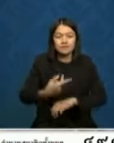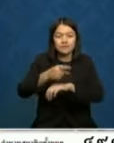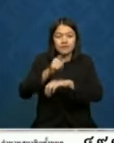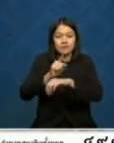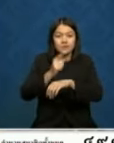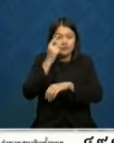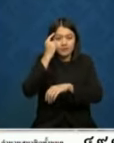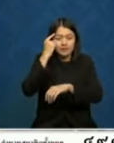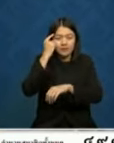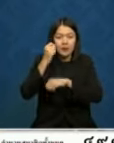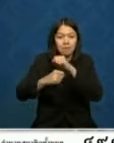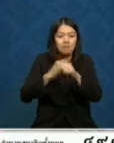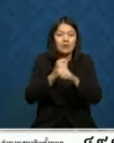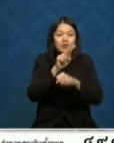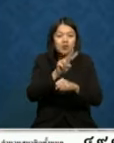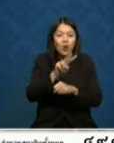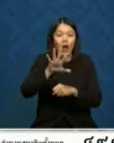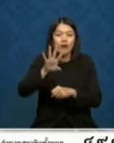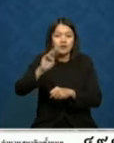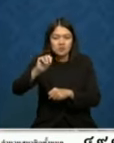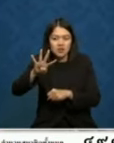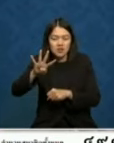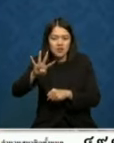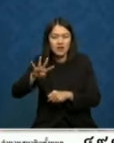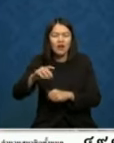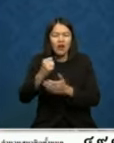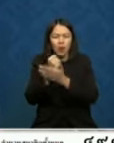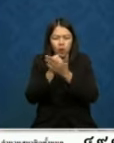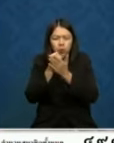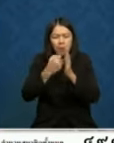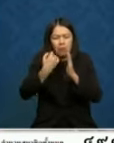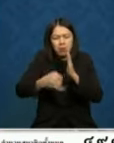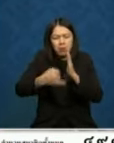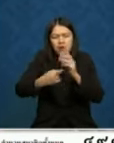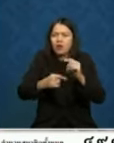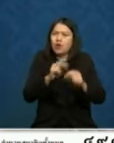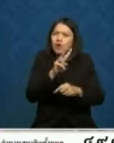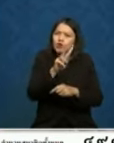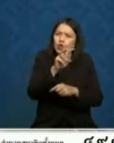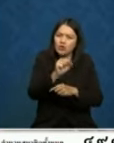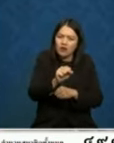ไม่ครับว่าเมื่อปี2544นั้นมีคดียาเสพติดมากถึง